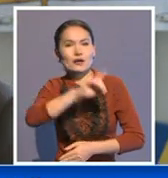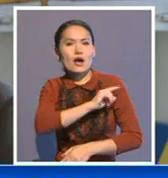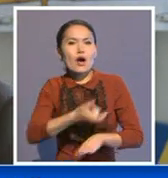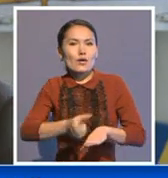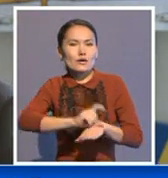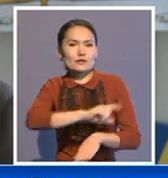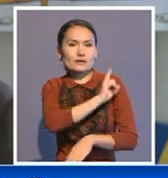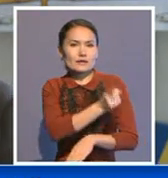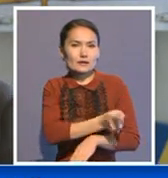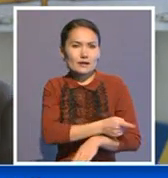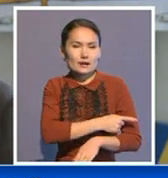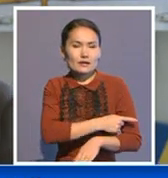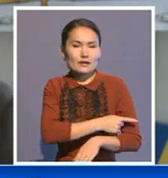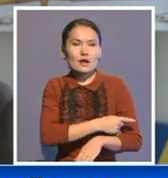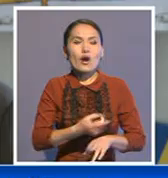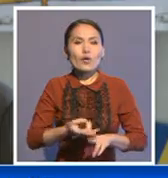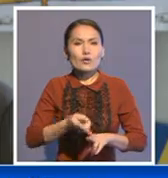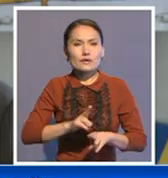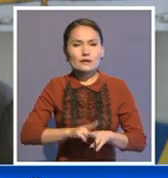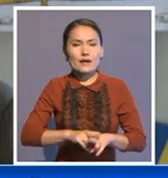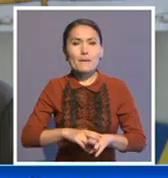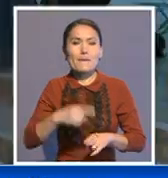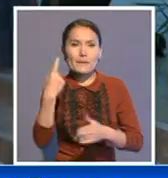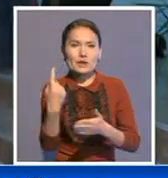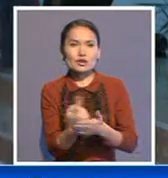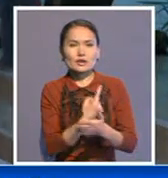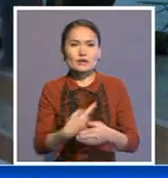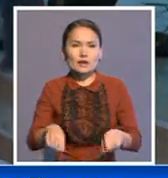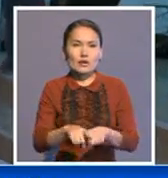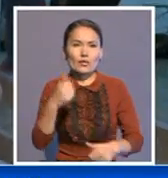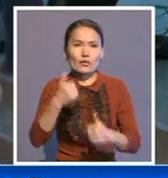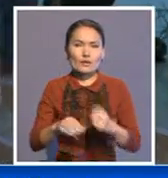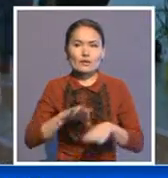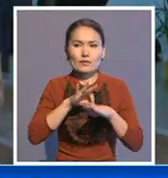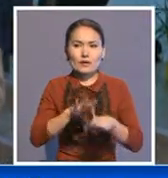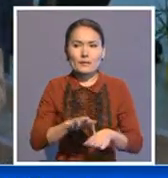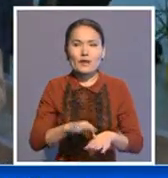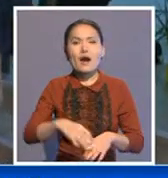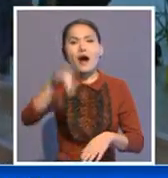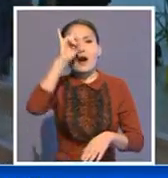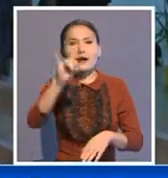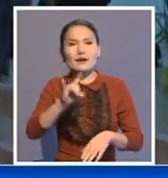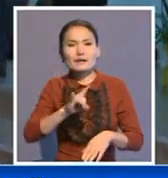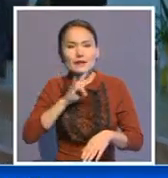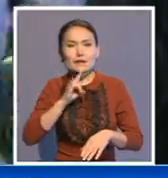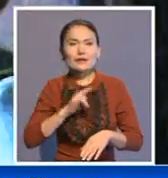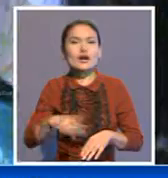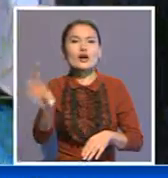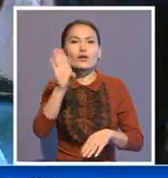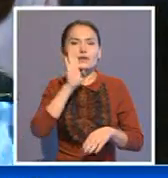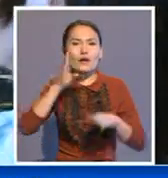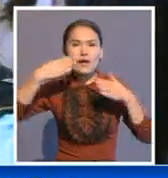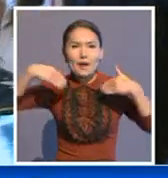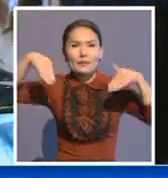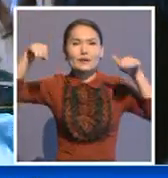беріп отырмыз, өйткені және де қайталай кетейін, бірінші рет ұйымдастырғандықтан. Күрестен кейін жиылған қауым қазақтың беташар дәстүрін тамашалады. Жаңа